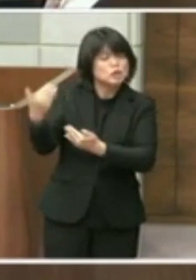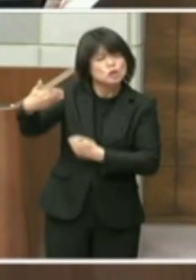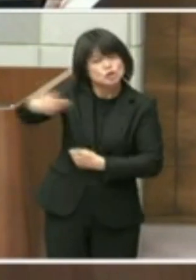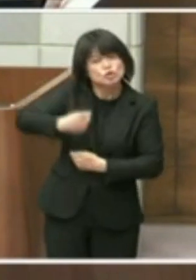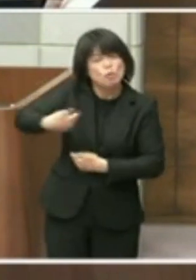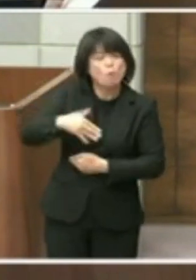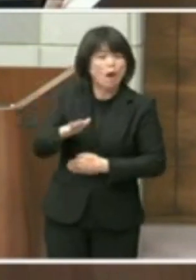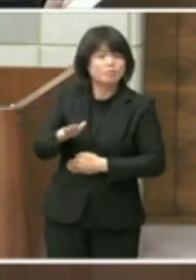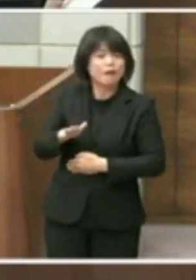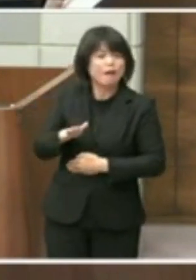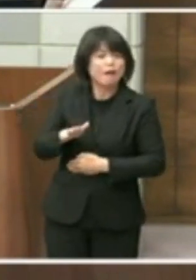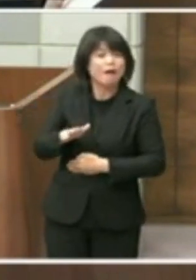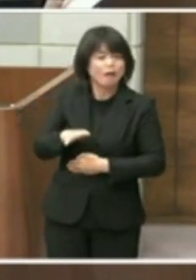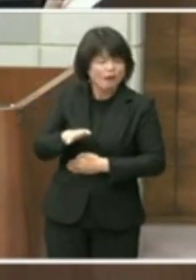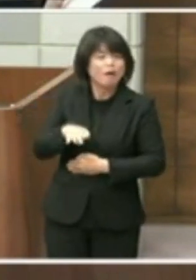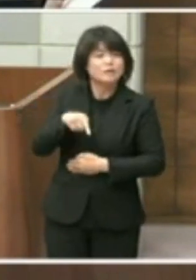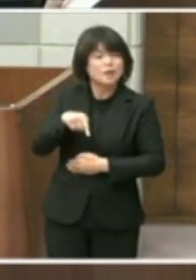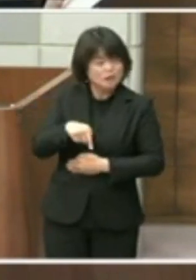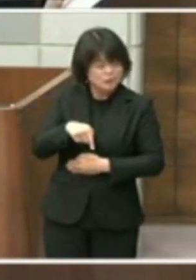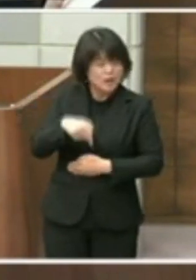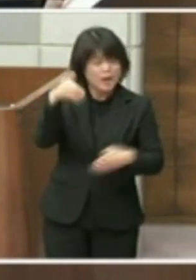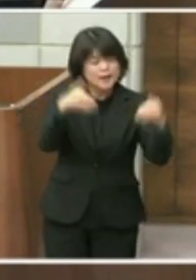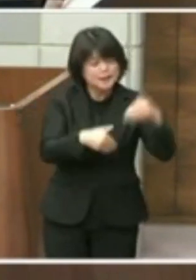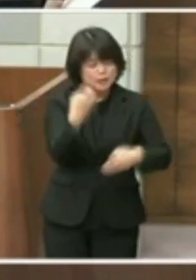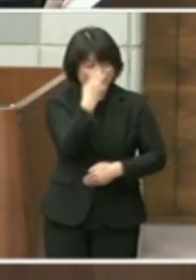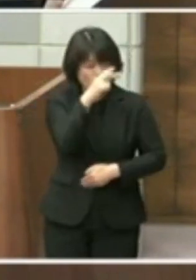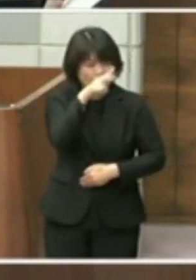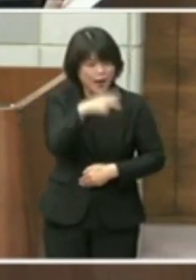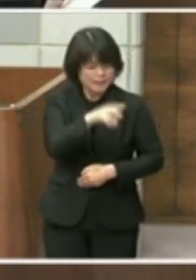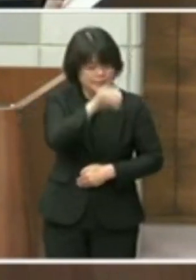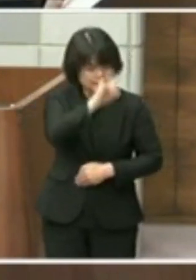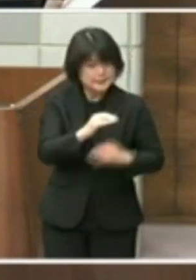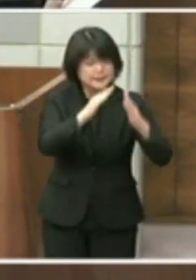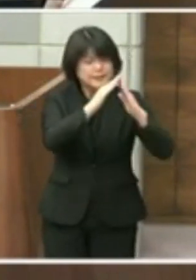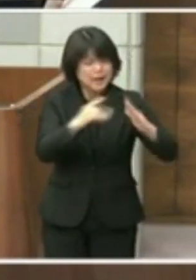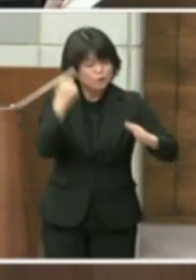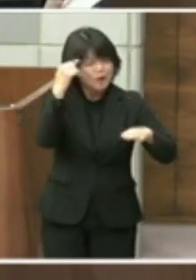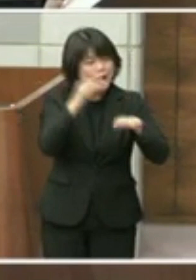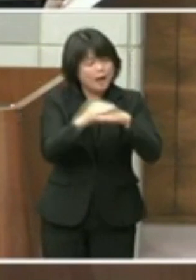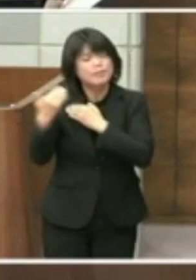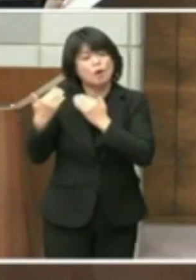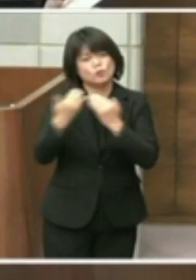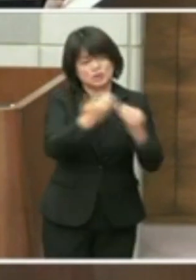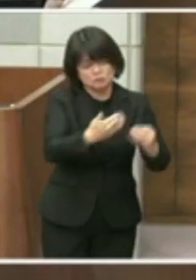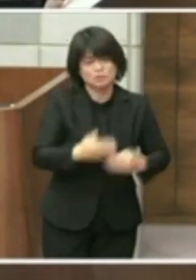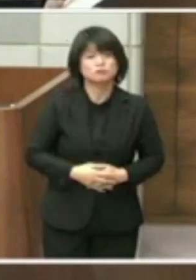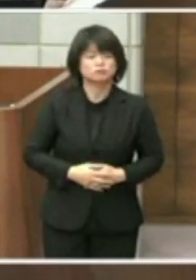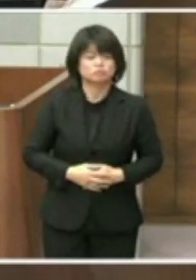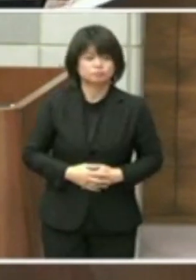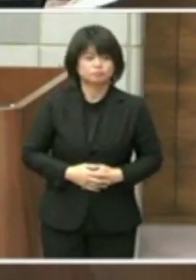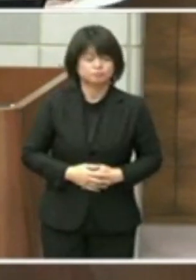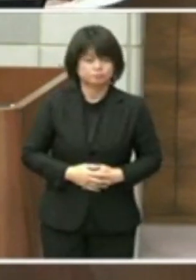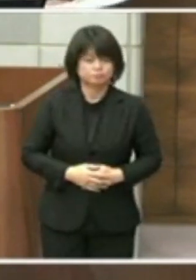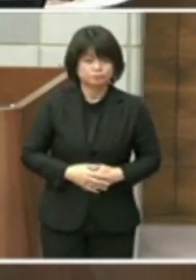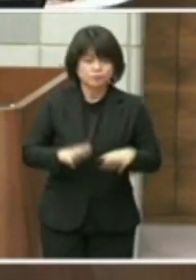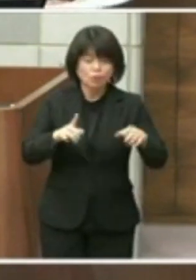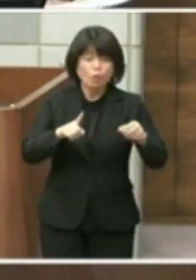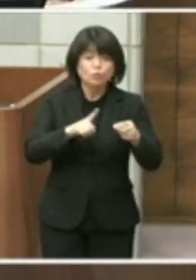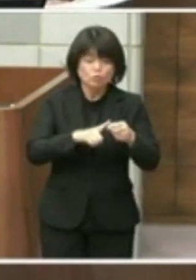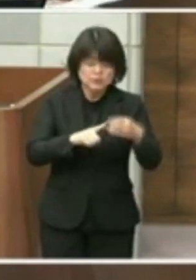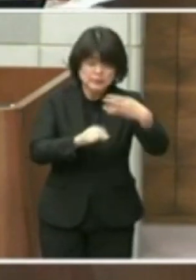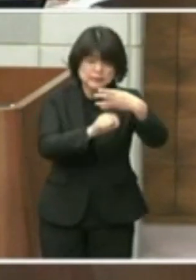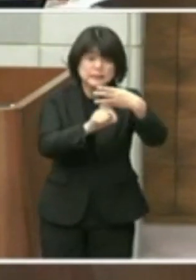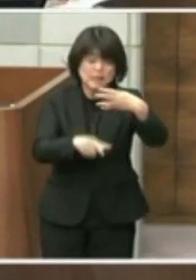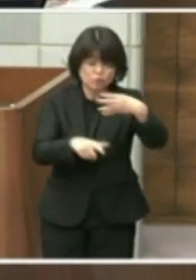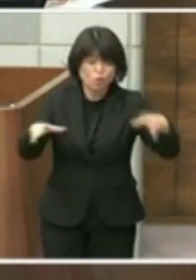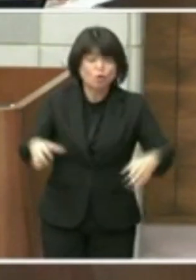ので、この際、選挙管理委員会の見解をお聞きいたします。本年4月の